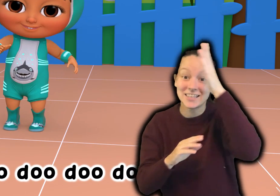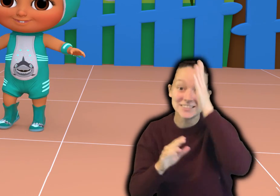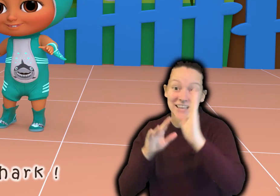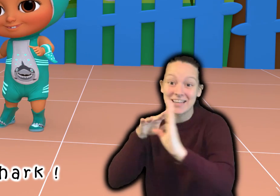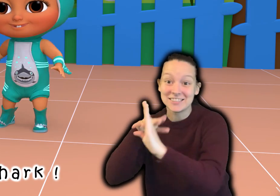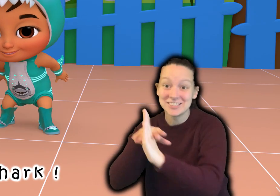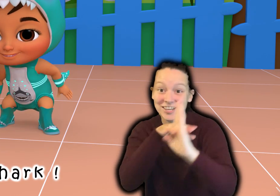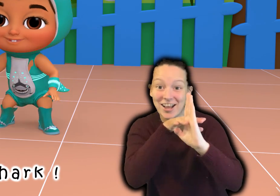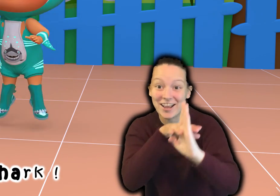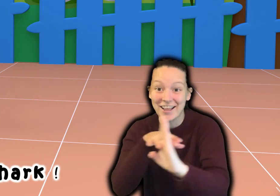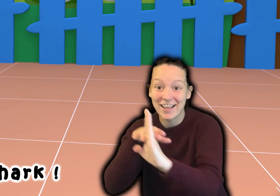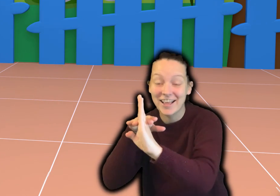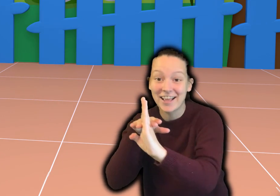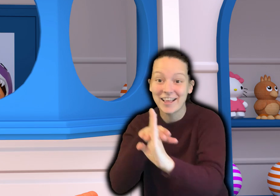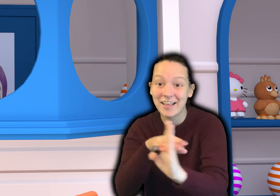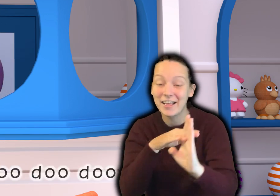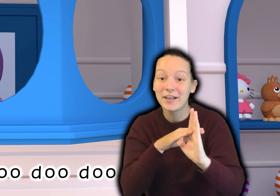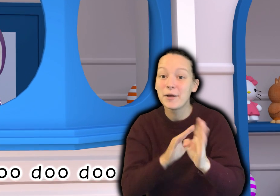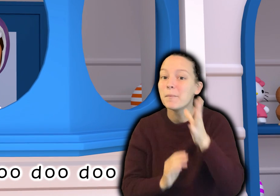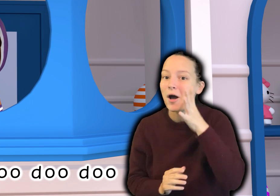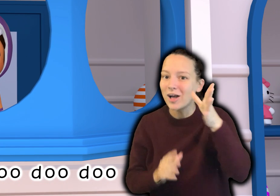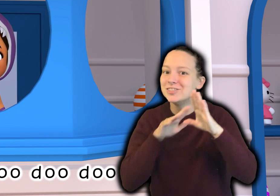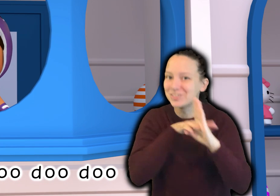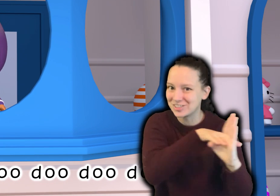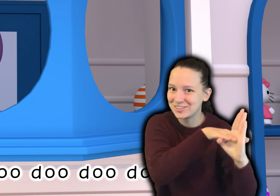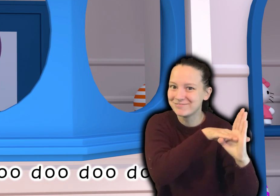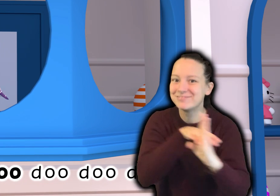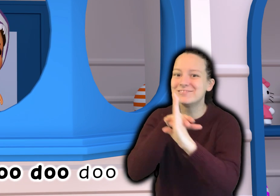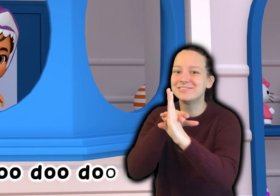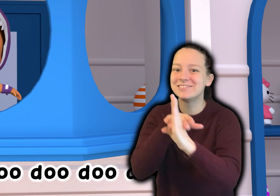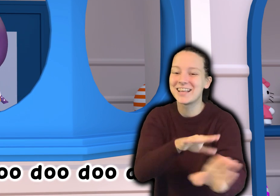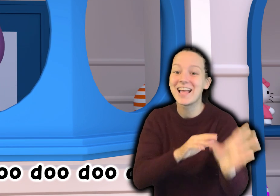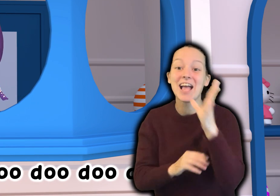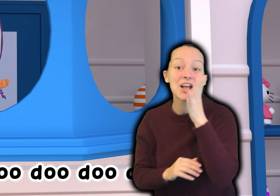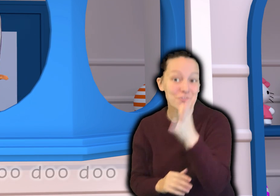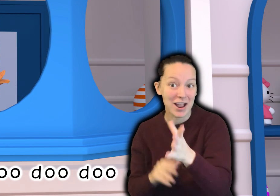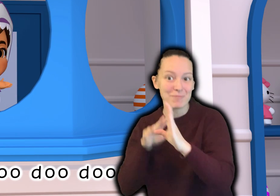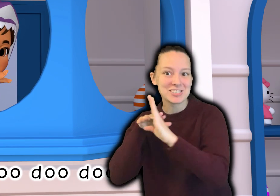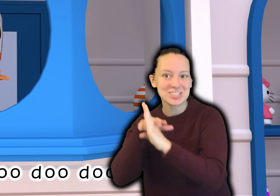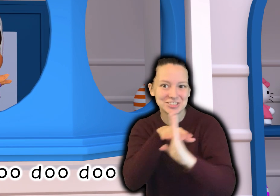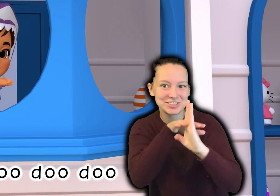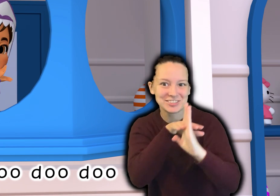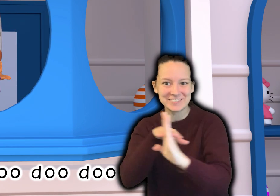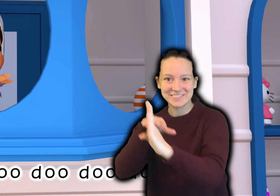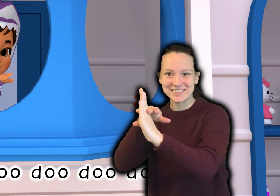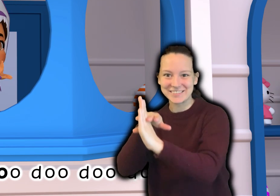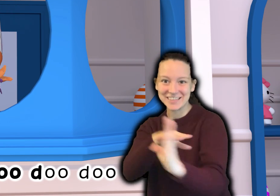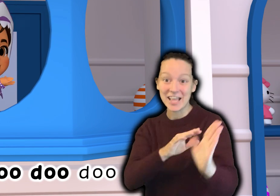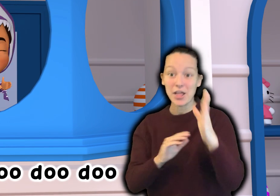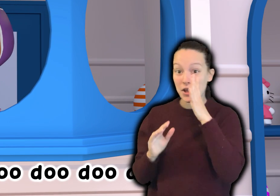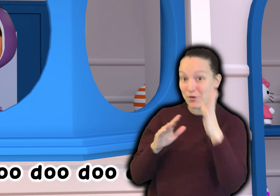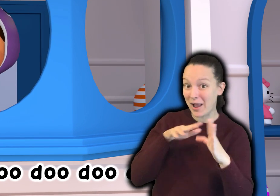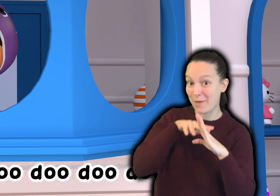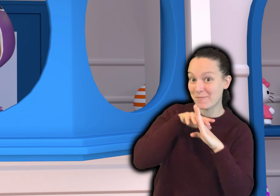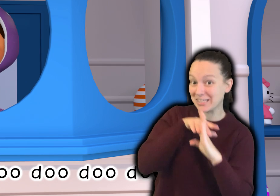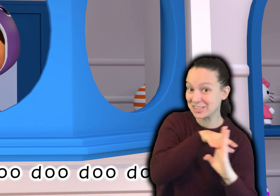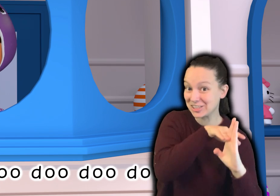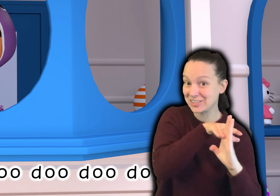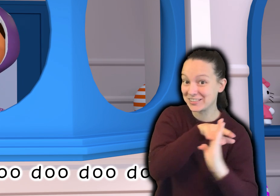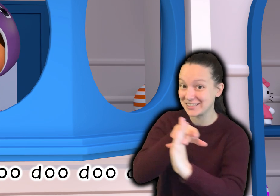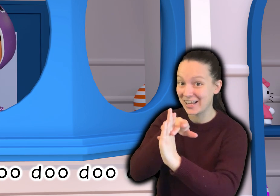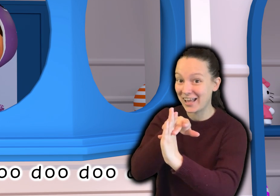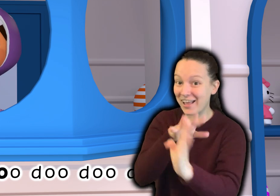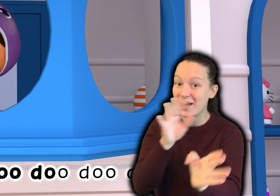doo doo doo doo doo daddy shark Grandma shark doo doo doo doo doo doo Grandma shark doo dooo doo doo doo doo